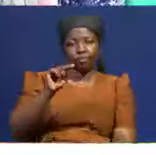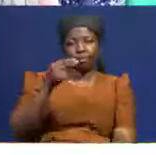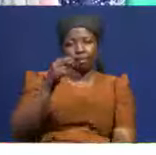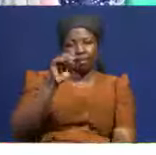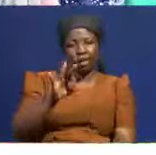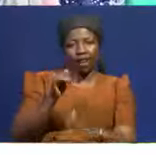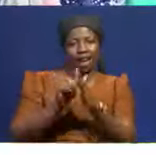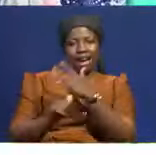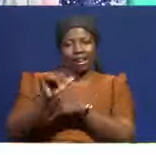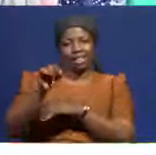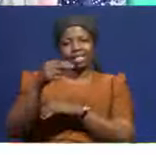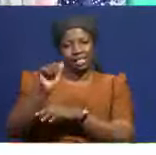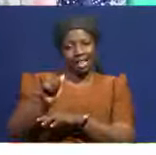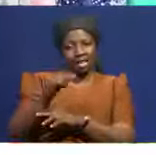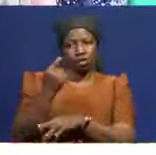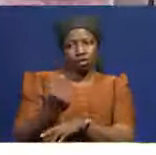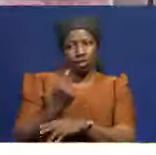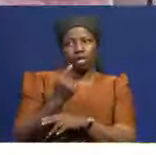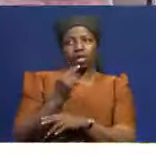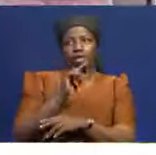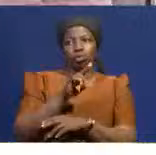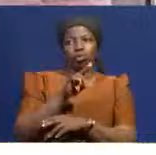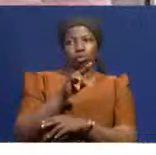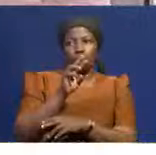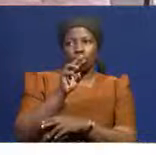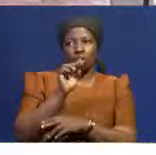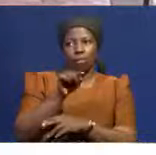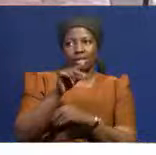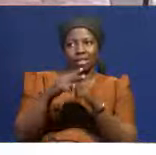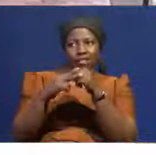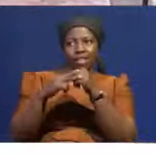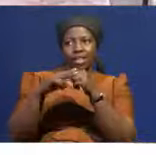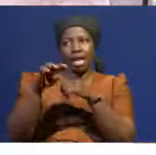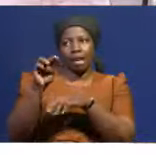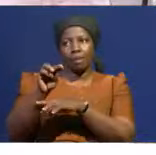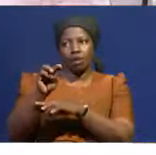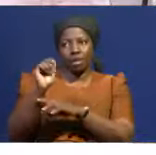zaidi ya milioni 2.7 pekee waliosajiliwa, huku vituo